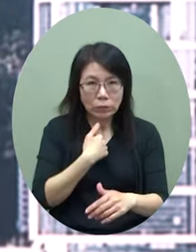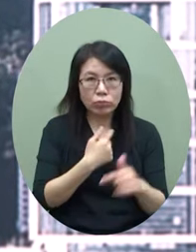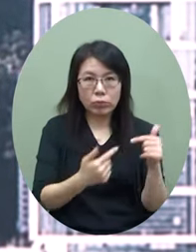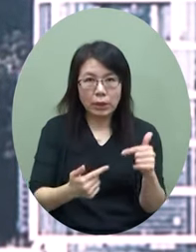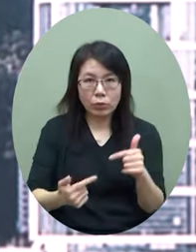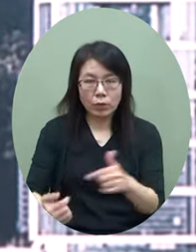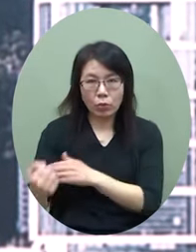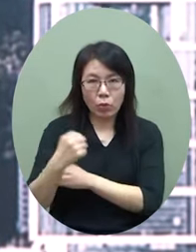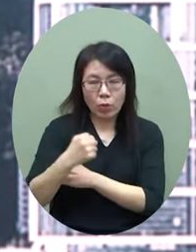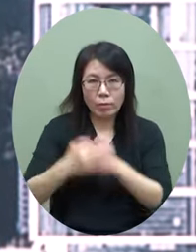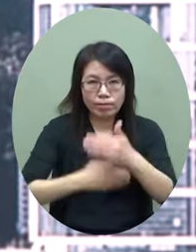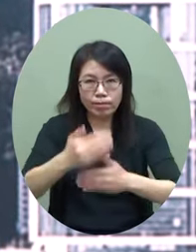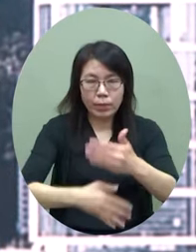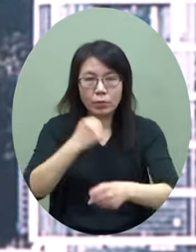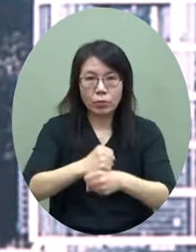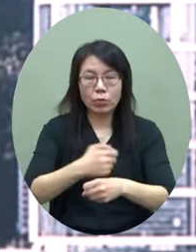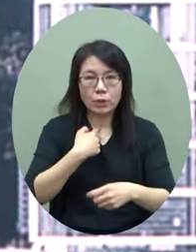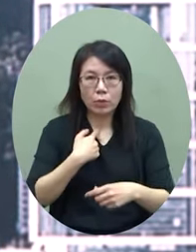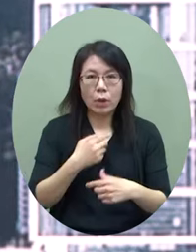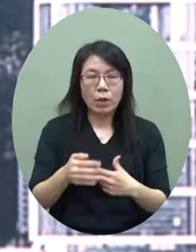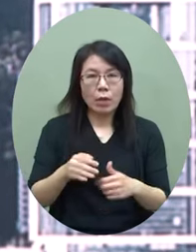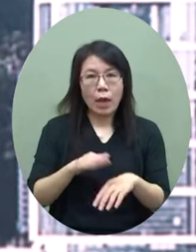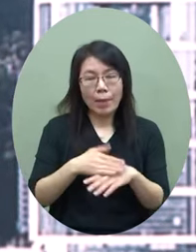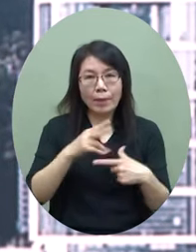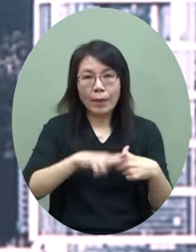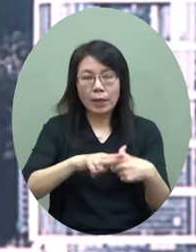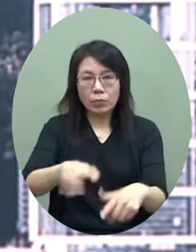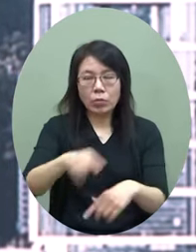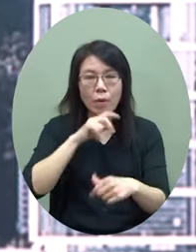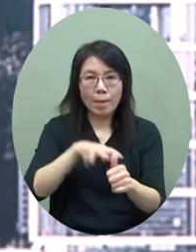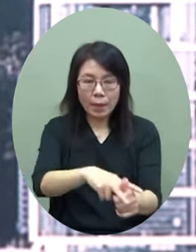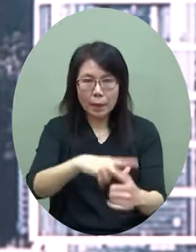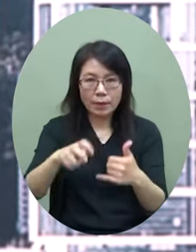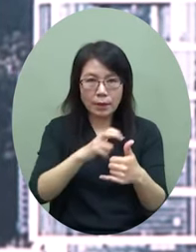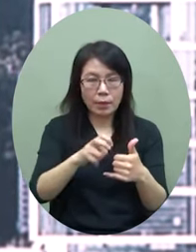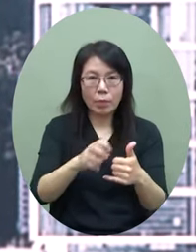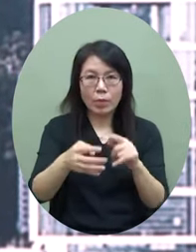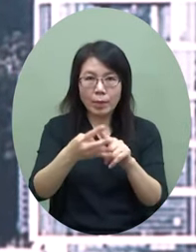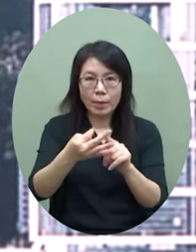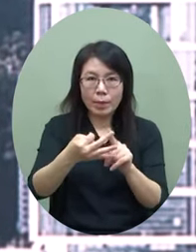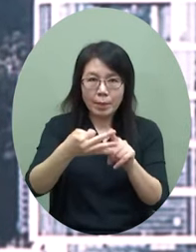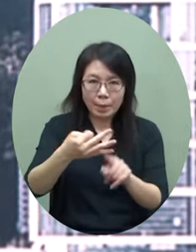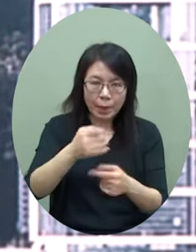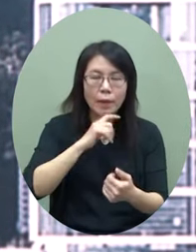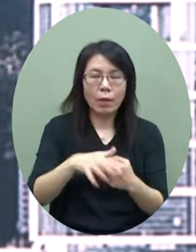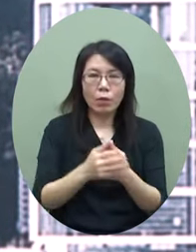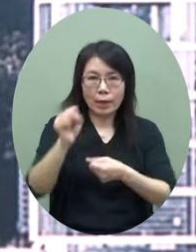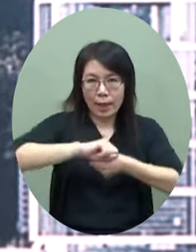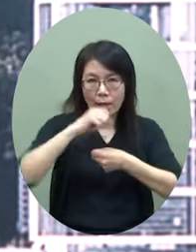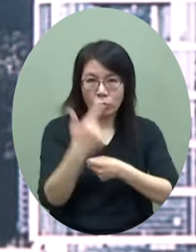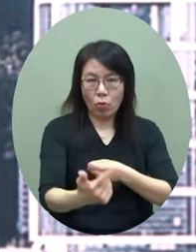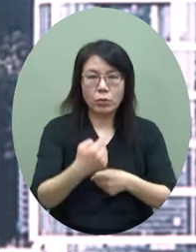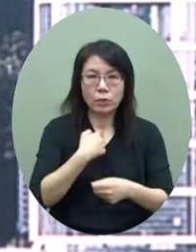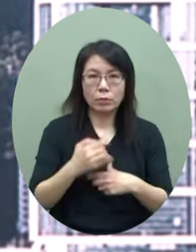持续这样做所以我刚才和大家介绍了在强制检测的三个层次我们会继续加强的